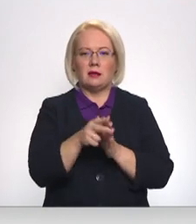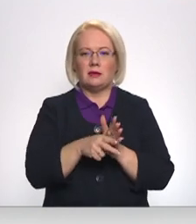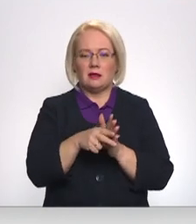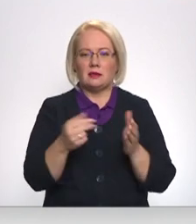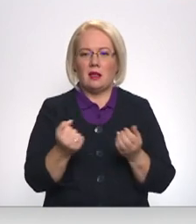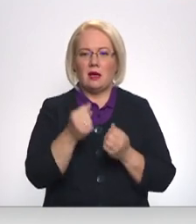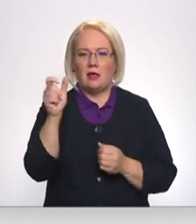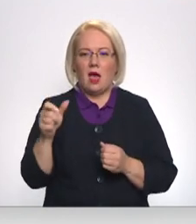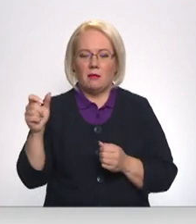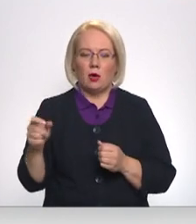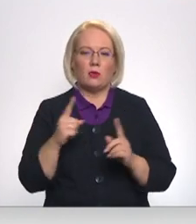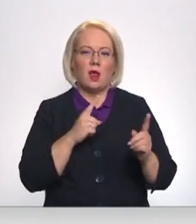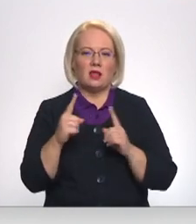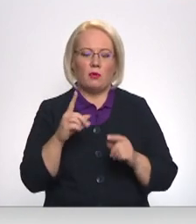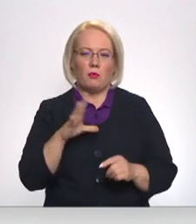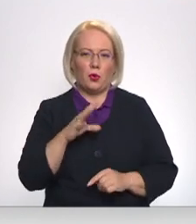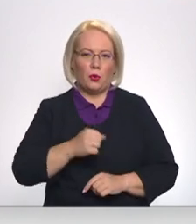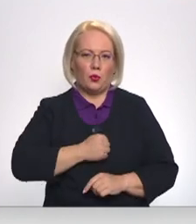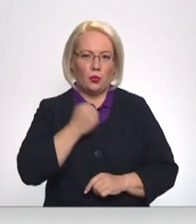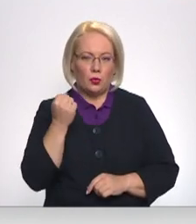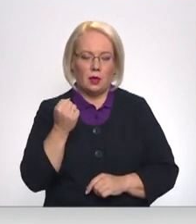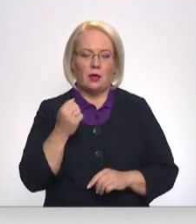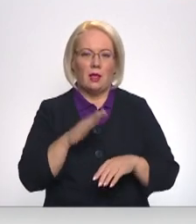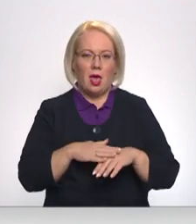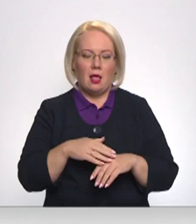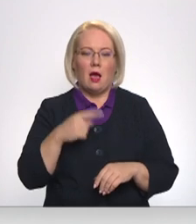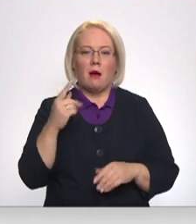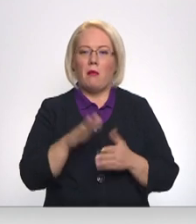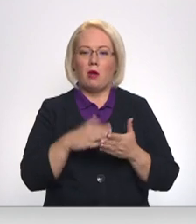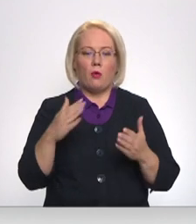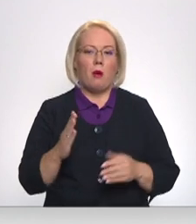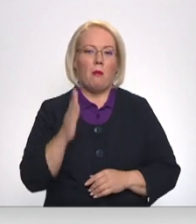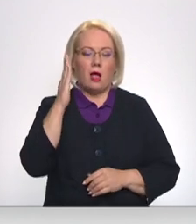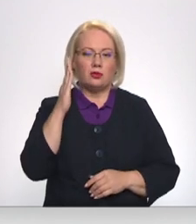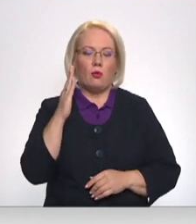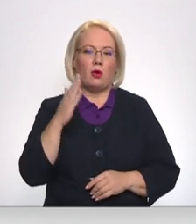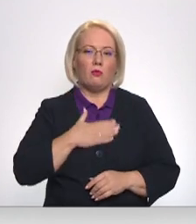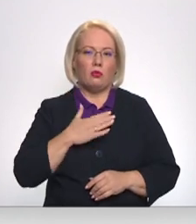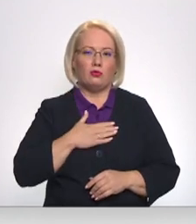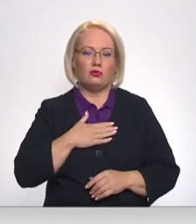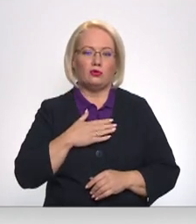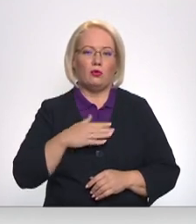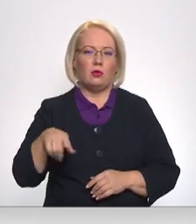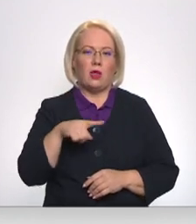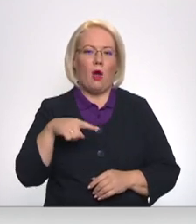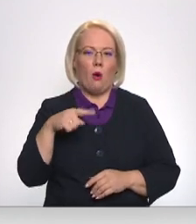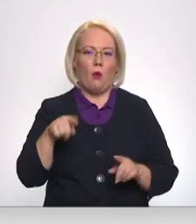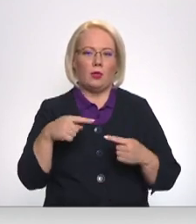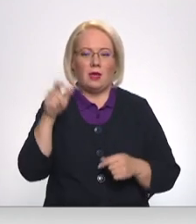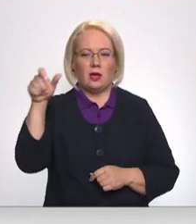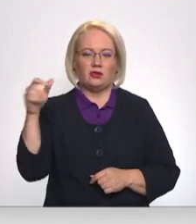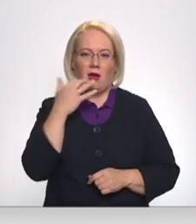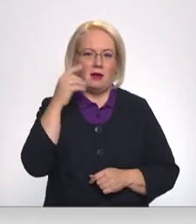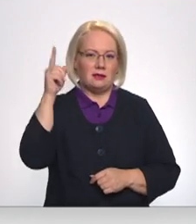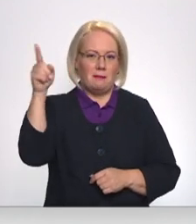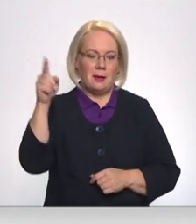un pārvietošanās bija apgrūtināta. Par ko šoreiz atdeva balsis mūsu tautiešu ārzemēs, stāsta Ilze Kalvi, kura apmeklēja straumēnu